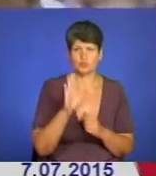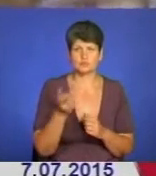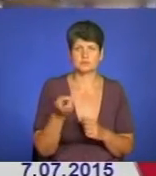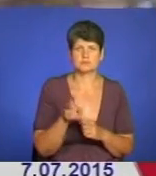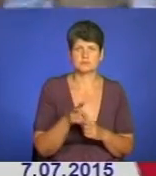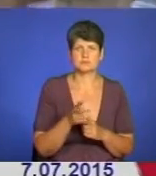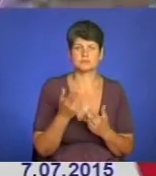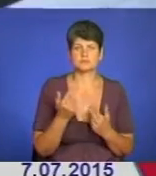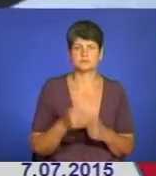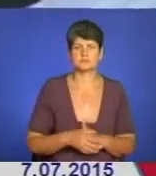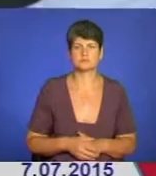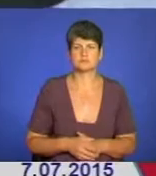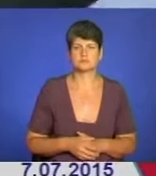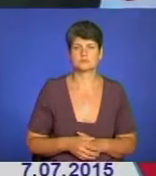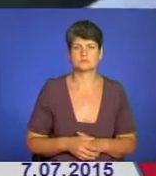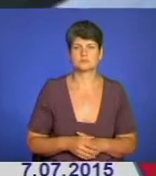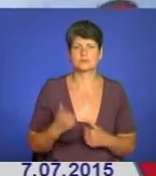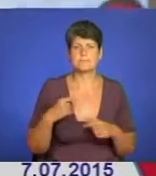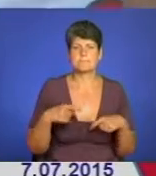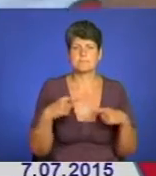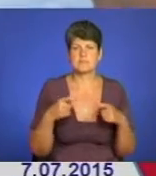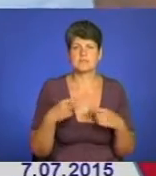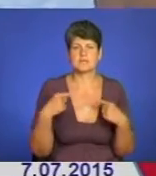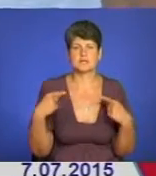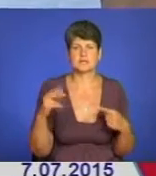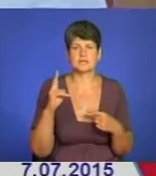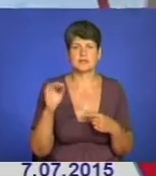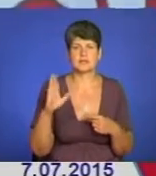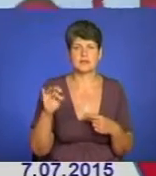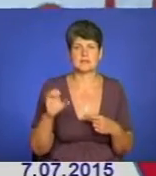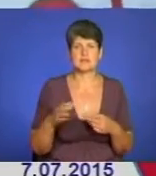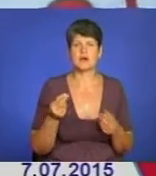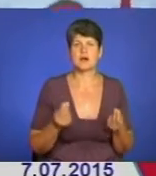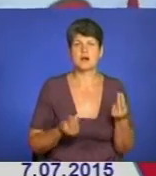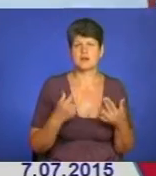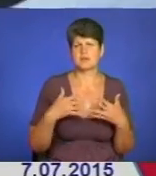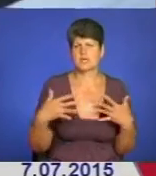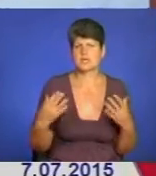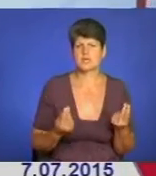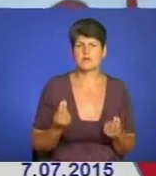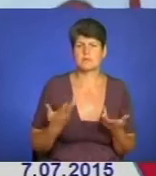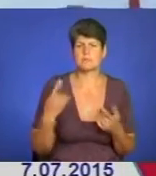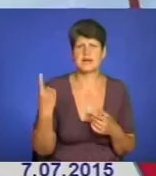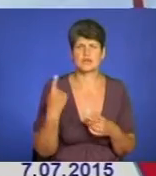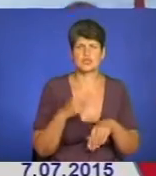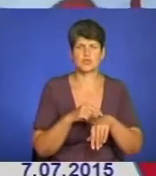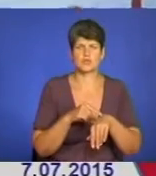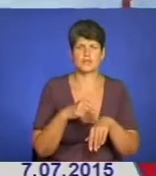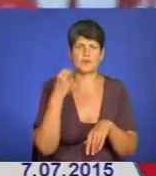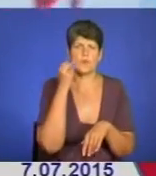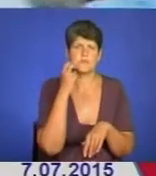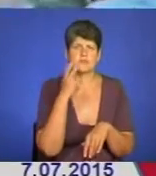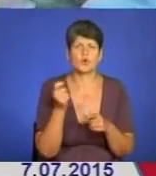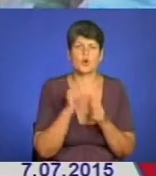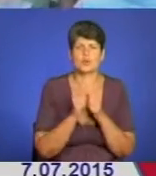сюди? Напевно. Ми бігаємо різні квести, граємо всякі ігри. В першій годині в нас обід, кожен